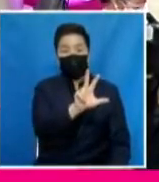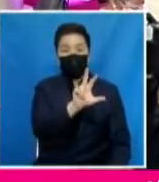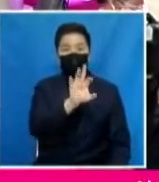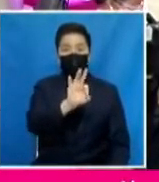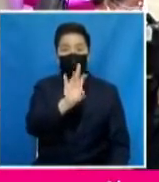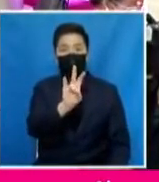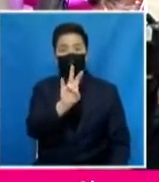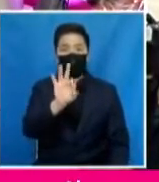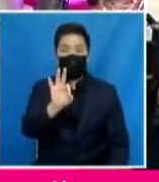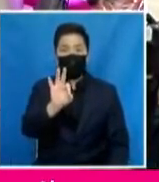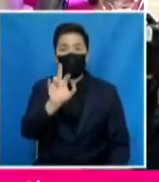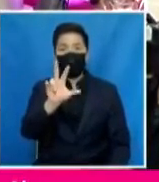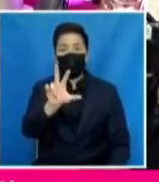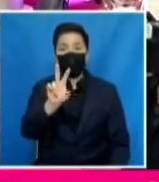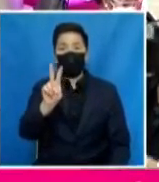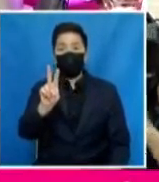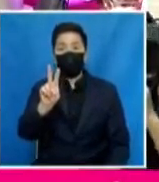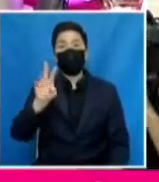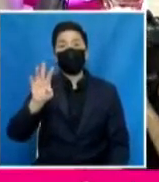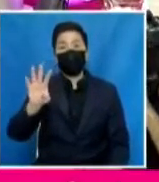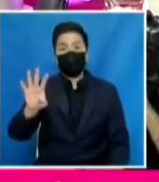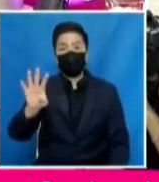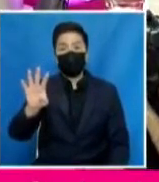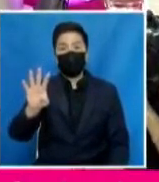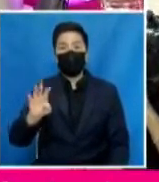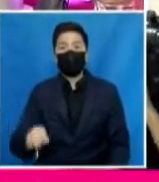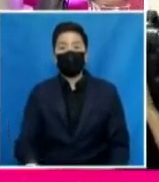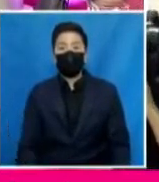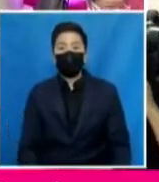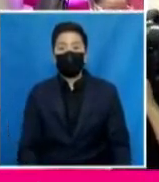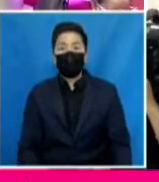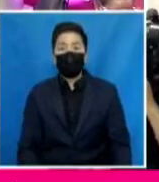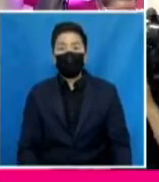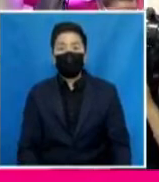7 9 3 2 4